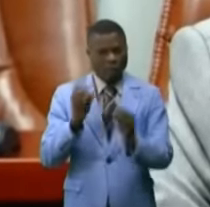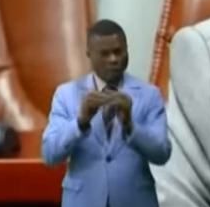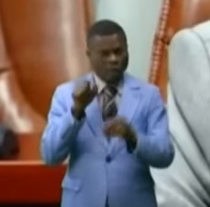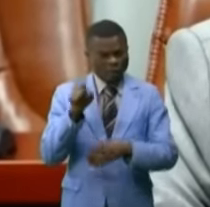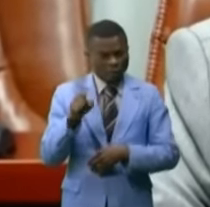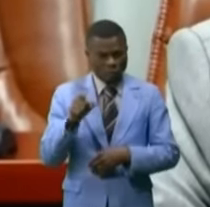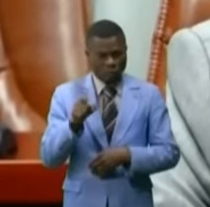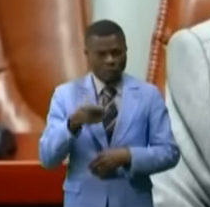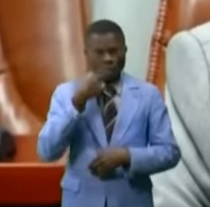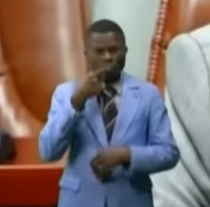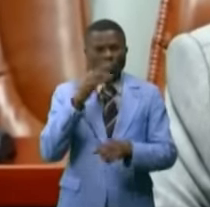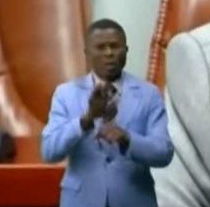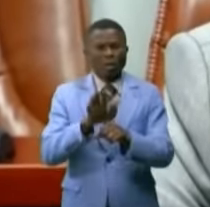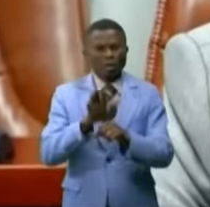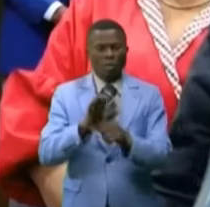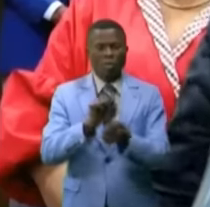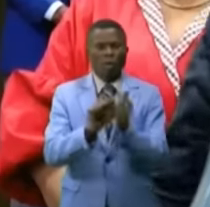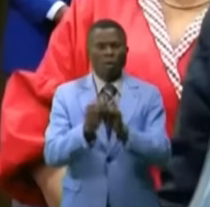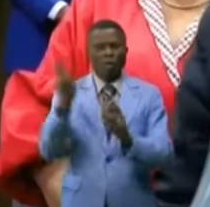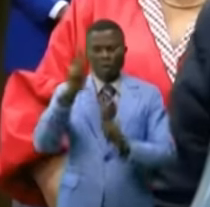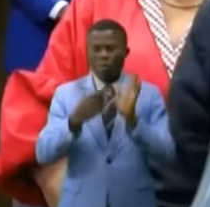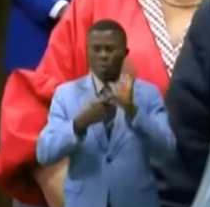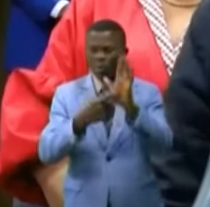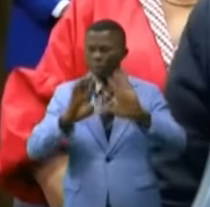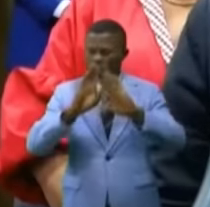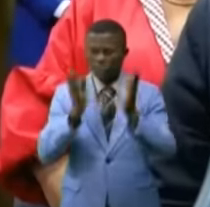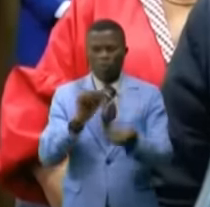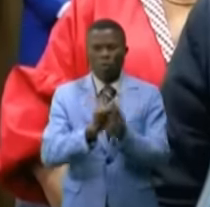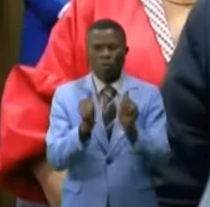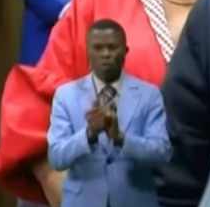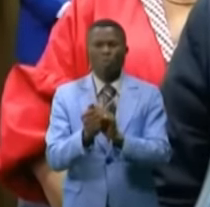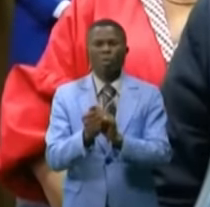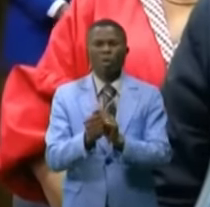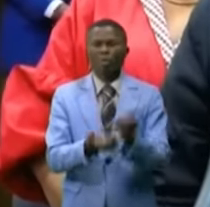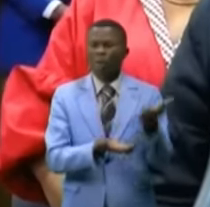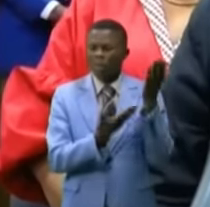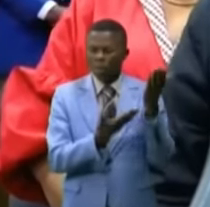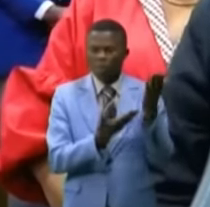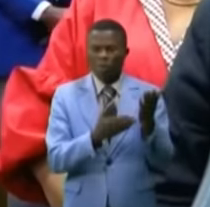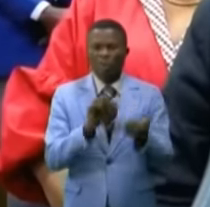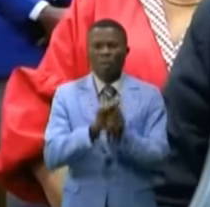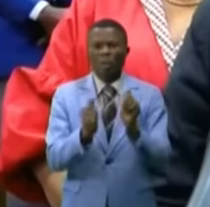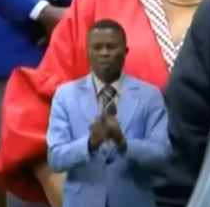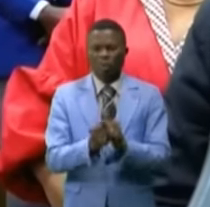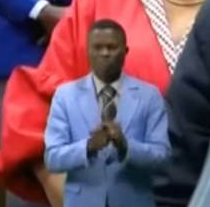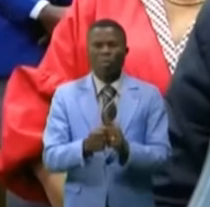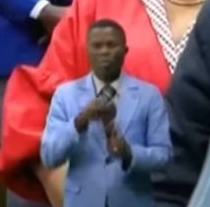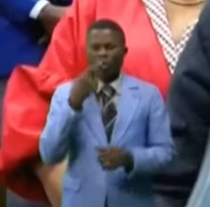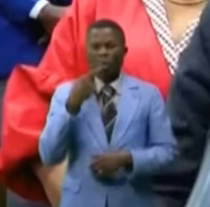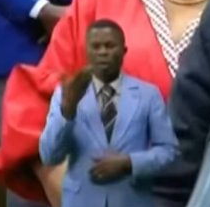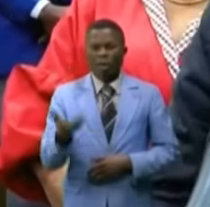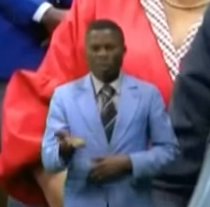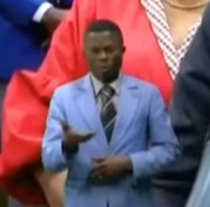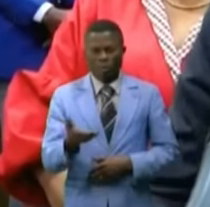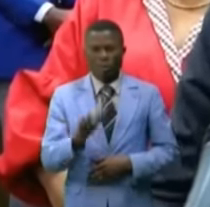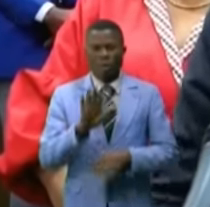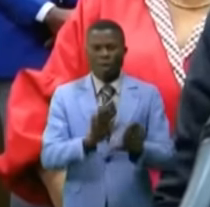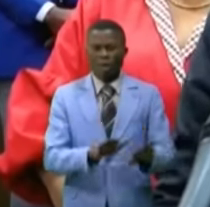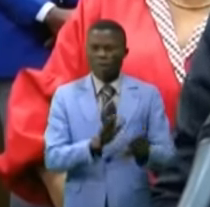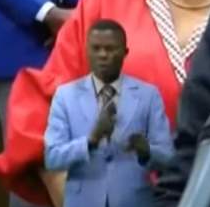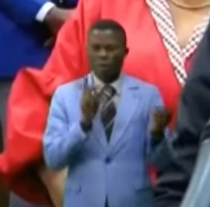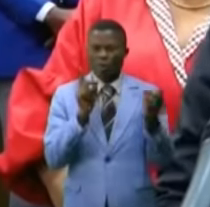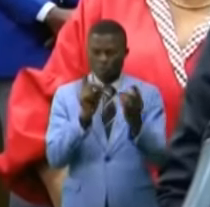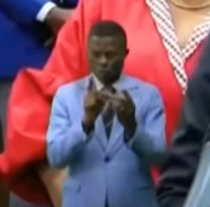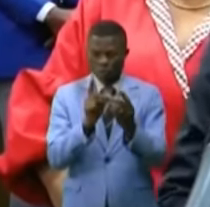cas mises à la disposition du public et de tous les opérateurs avec lesquels nous avons échangé. Donc, rendez-vous